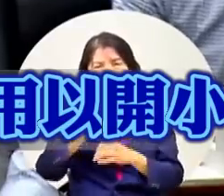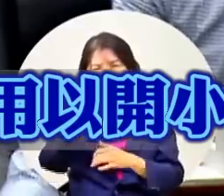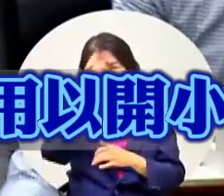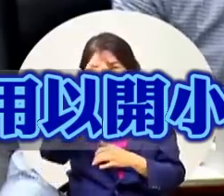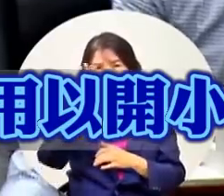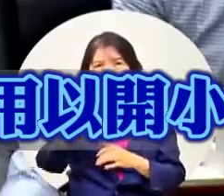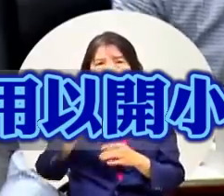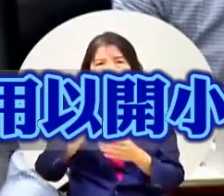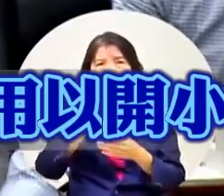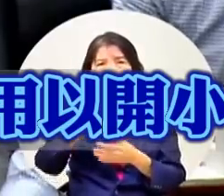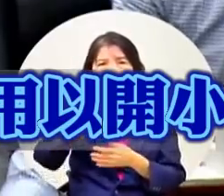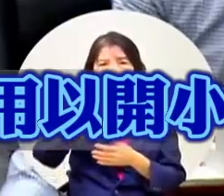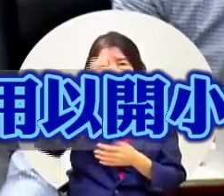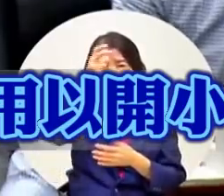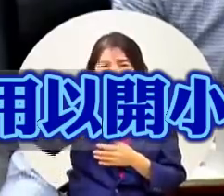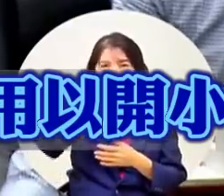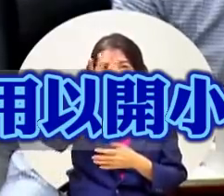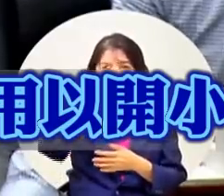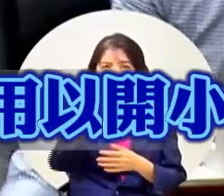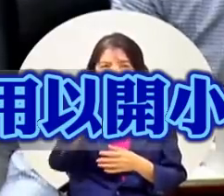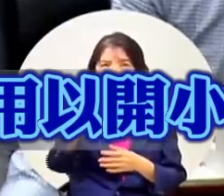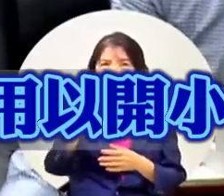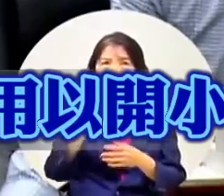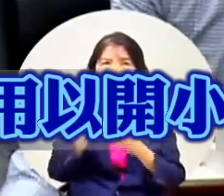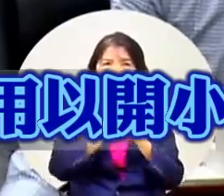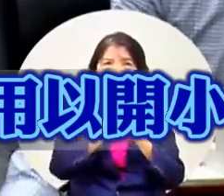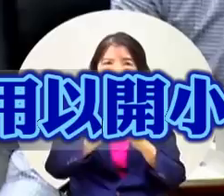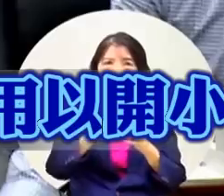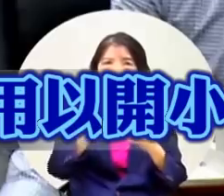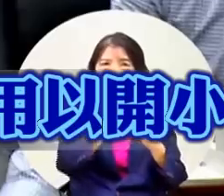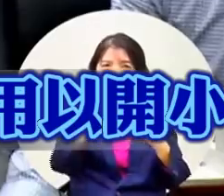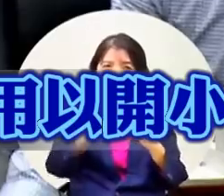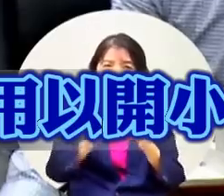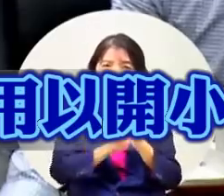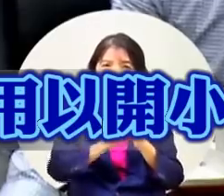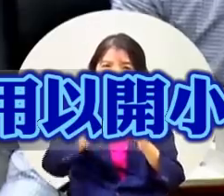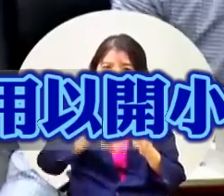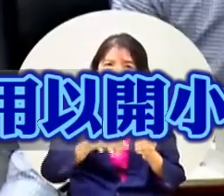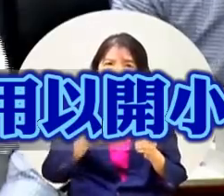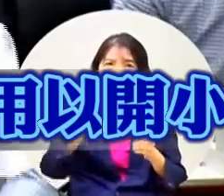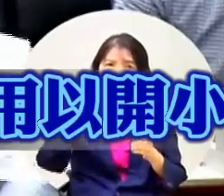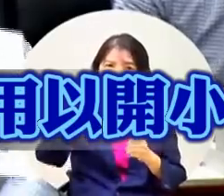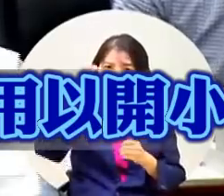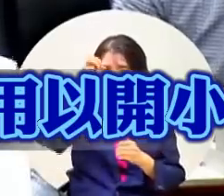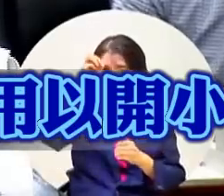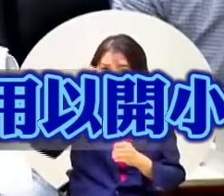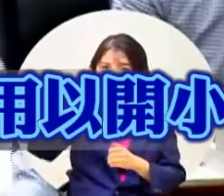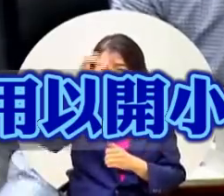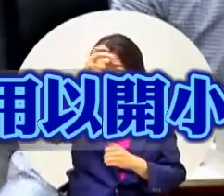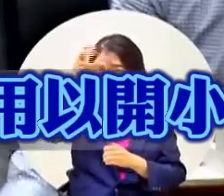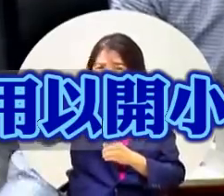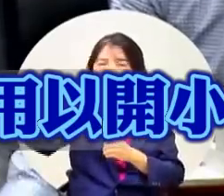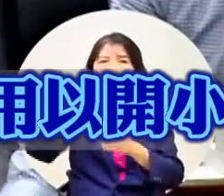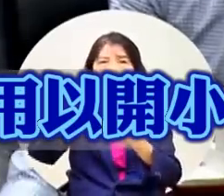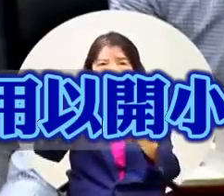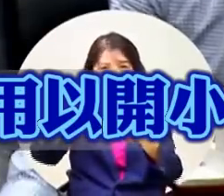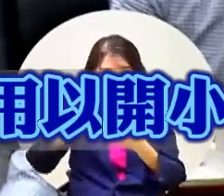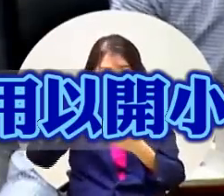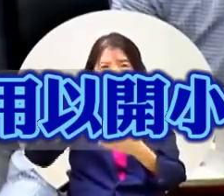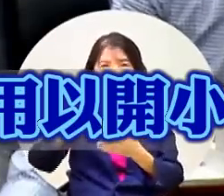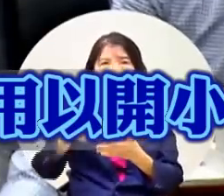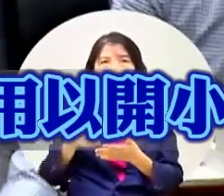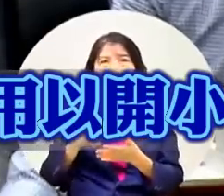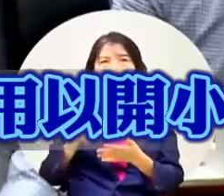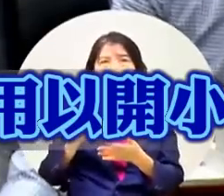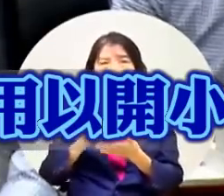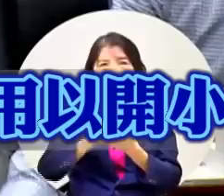了，要去报案，不能报案，还要拜托议员服务处去跟警方讲说，请他受理报案。我想这不是一个健康